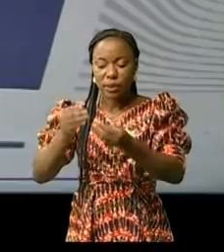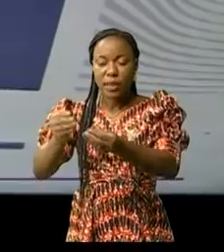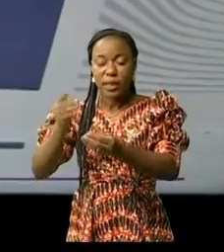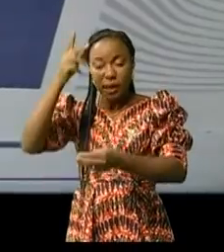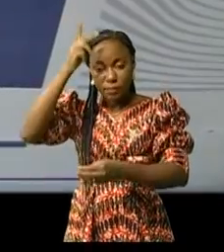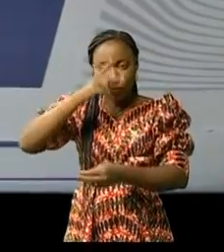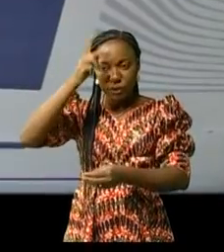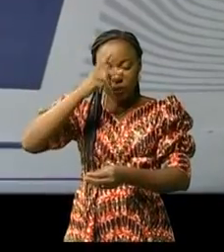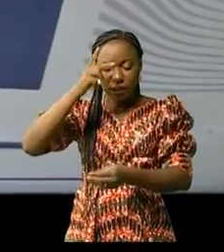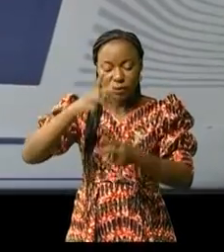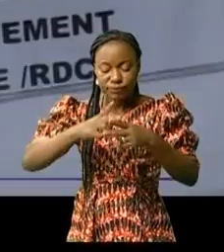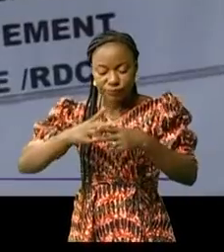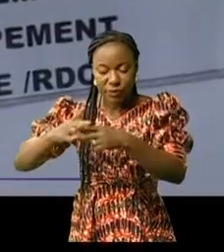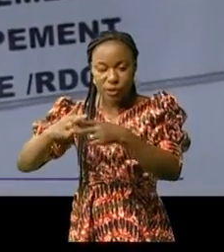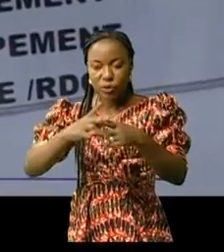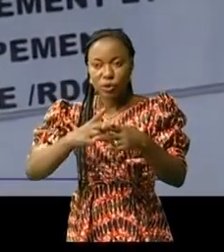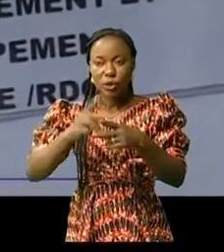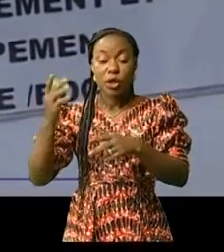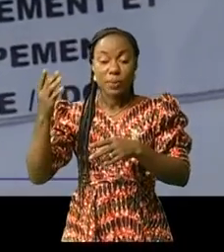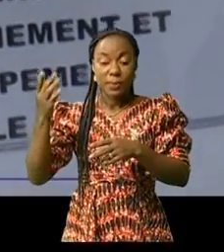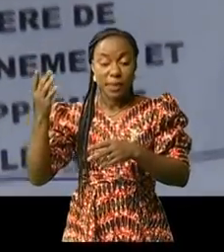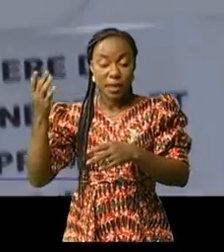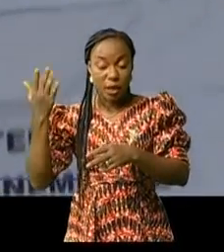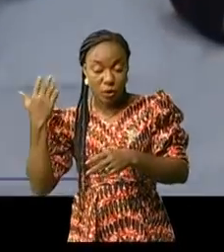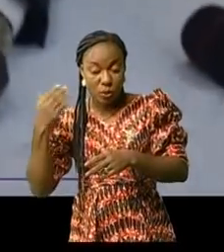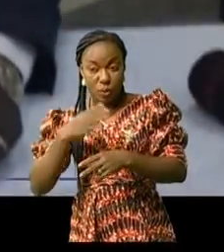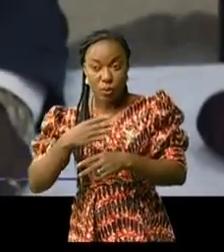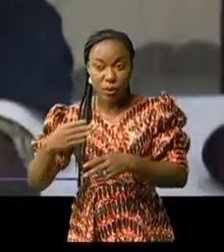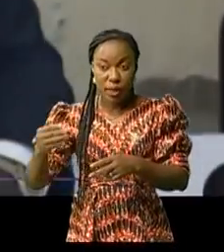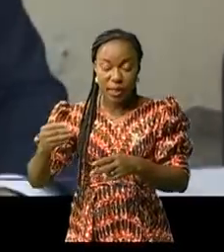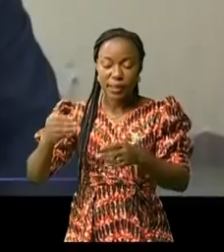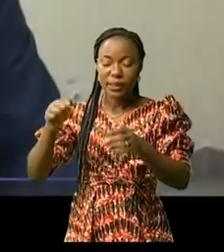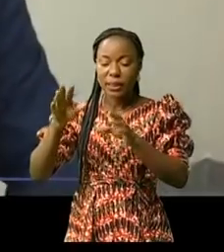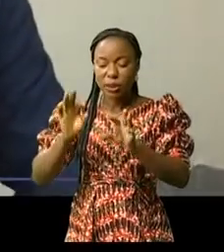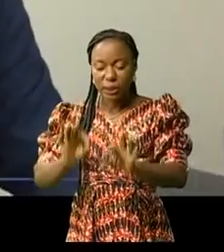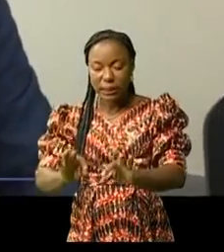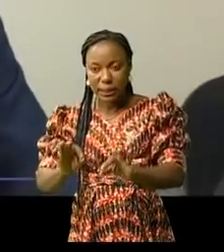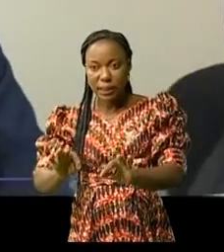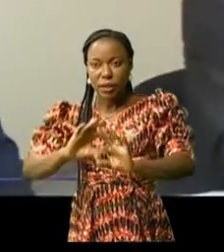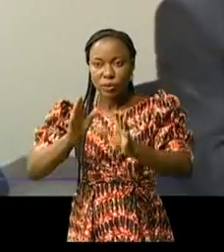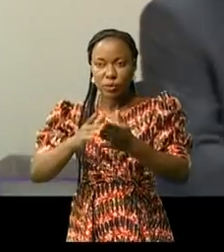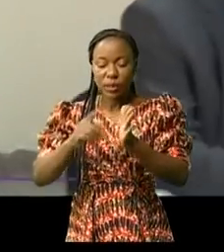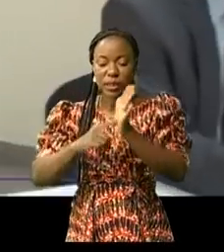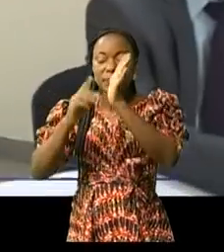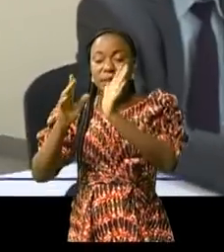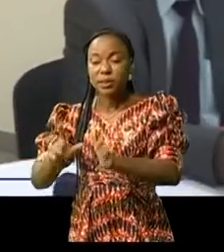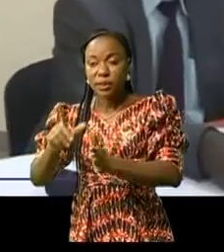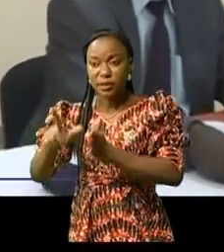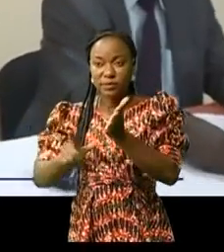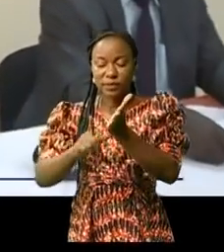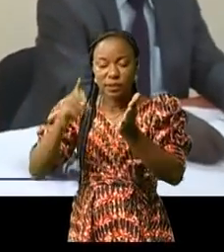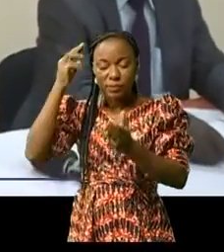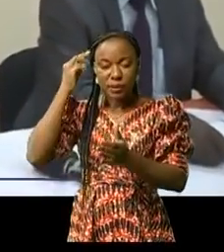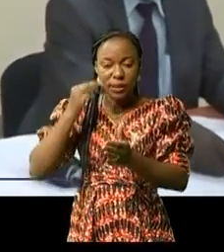politique de la gestion de l'eau et des ressources naturelles du pays les représentants du vice ministre ministre de l'environnement développement